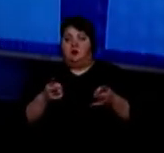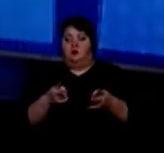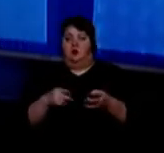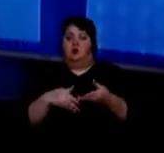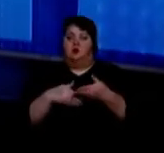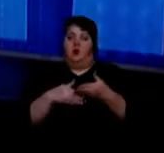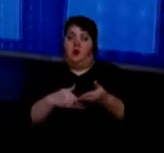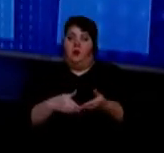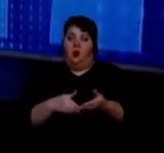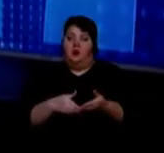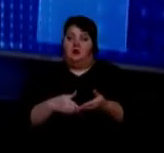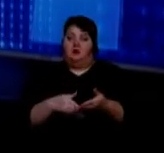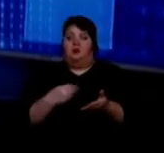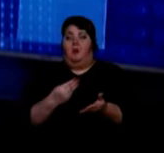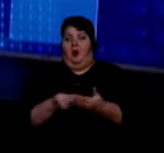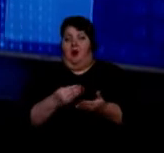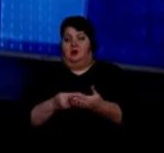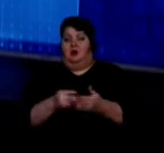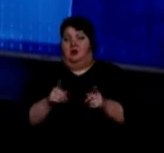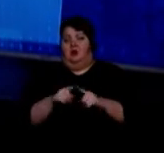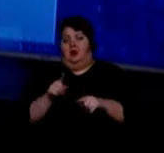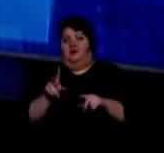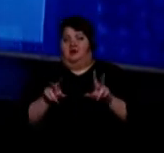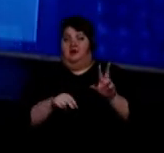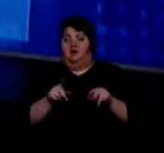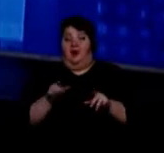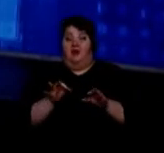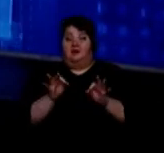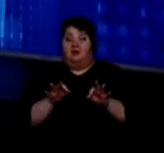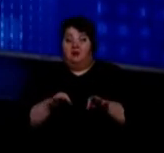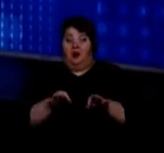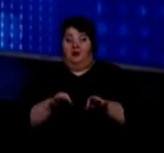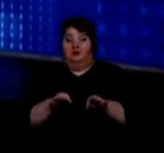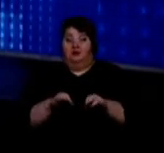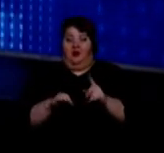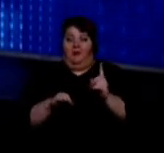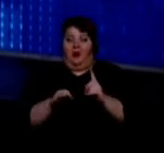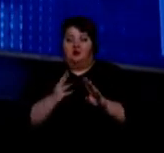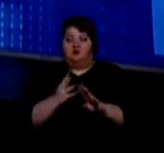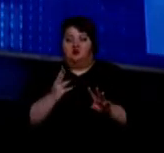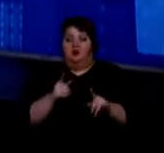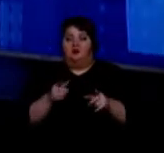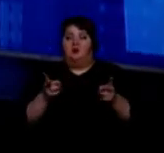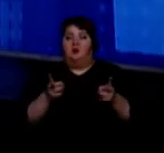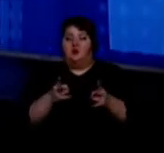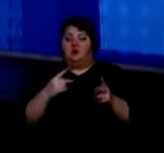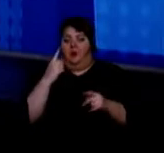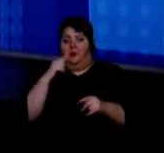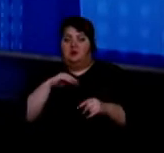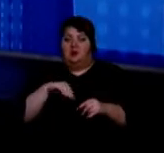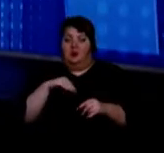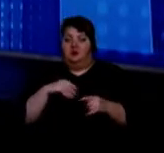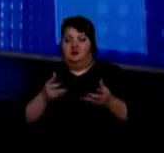потребують допомоги, матеріальної, так вони вважають. Але насправді, в першу чергу, вони потребують